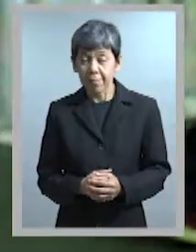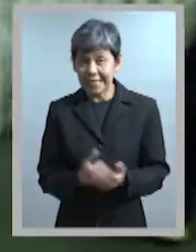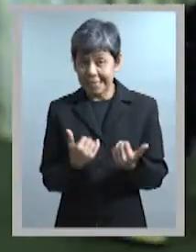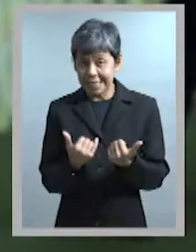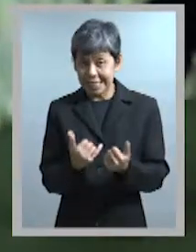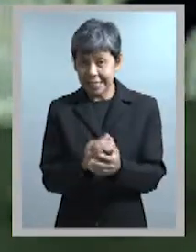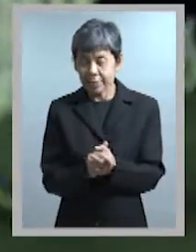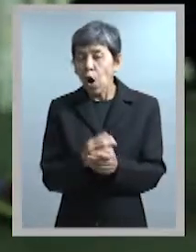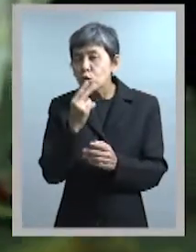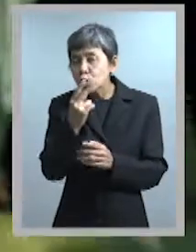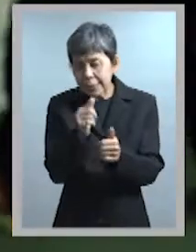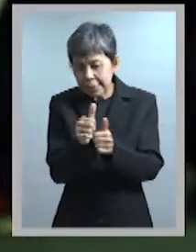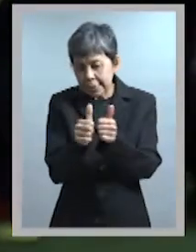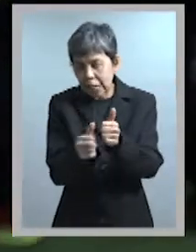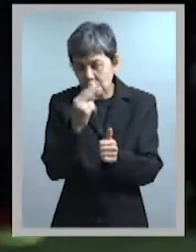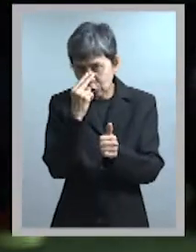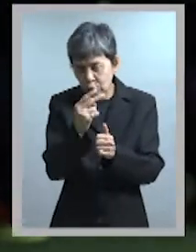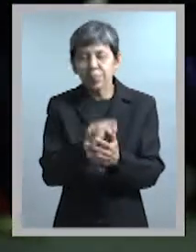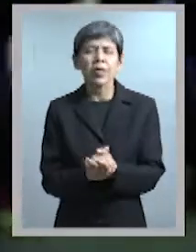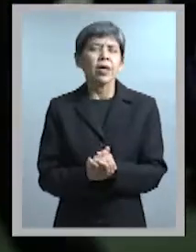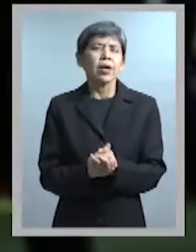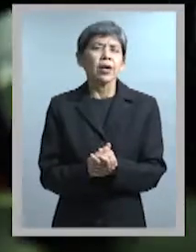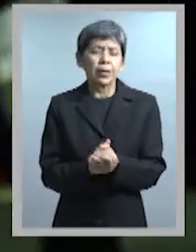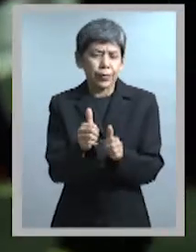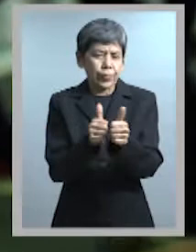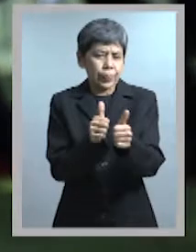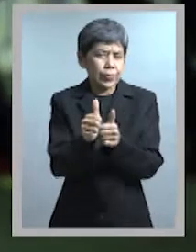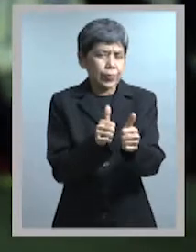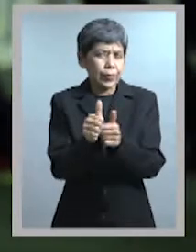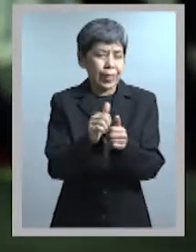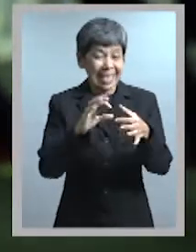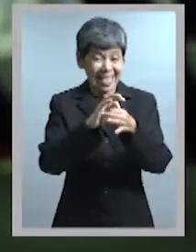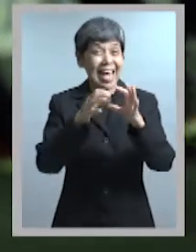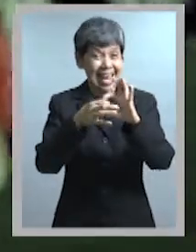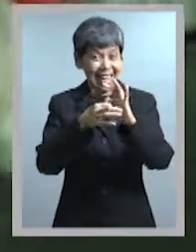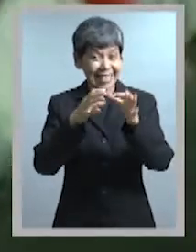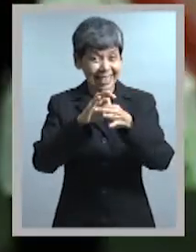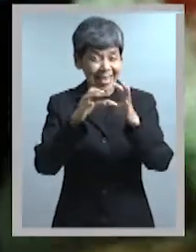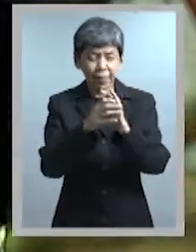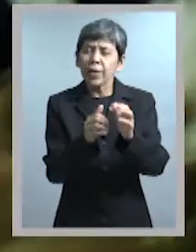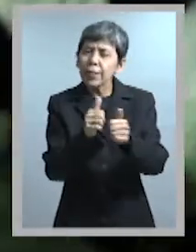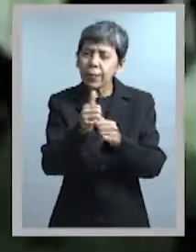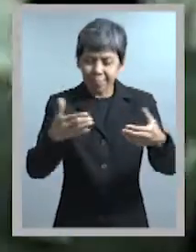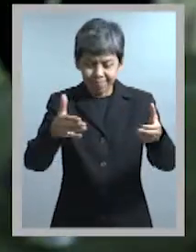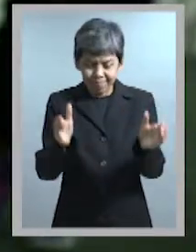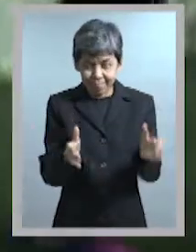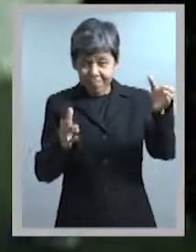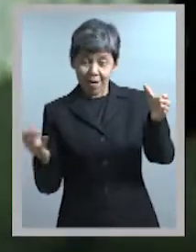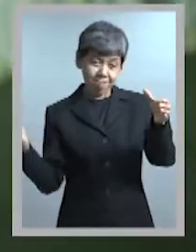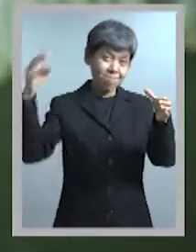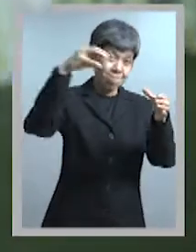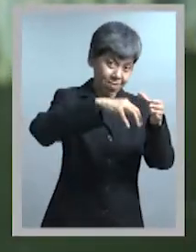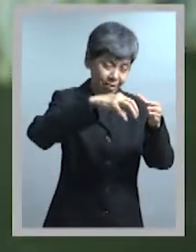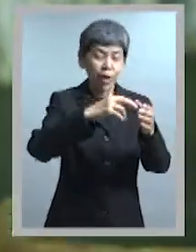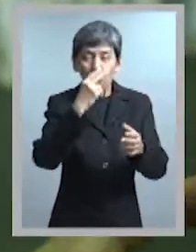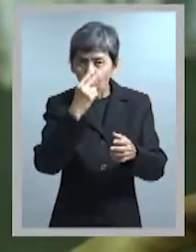เอาละครับท่านผู้ชมตอนนี้นะฮะก็กลับมาสู่เกมการแข่งขันนะฮะก็จะเป็นนักแข่งตอนนี้กีฬาที่นักกีฬากำลังจะแข่งแชร์บอลแล้วฮะ